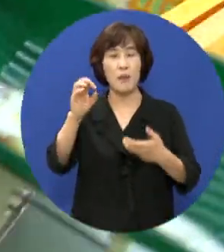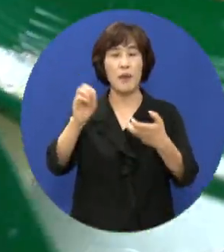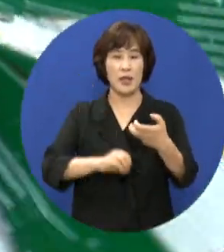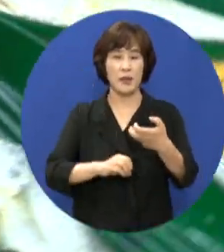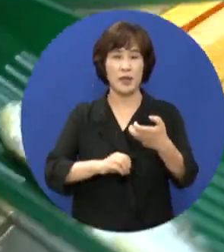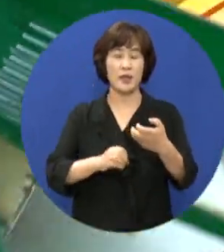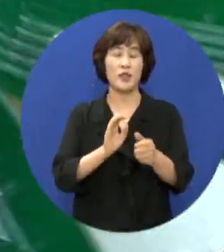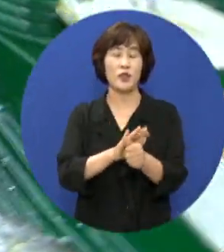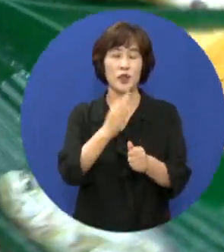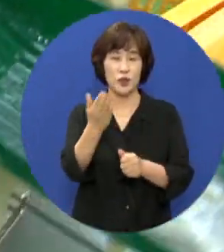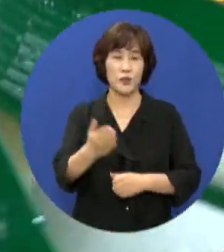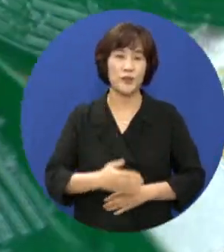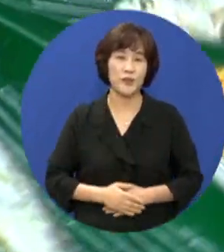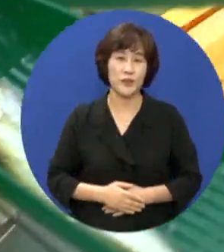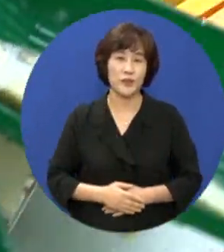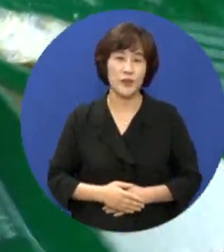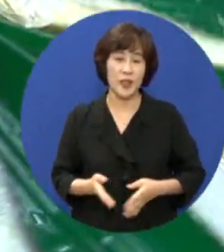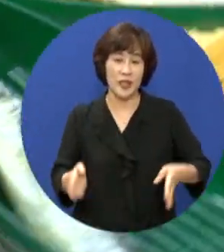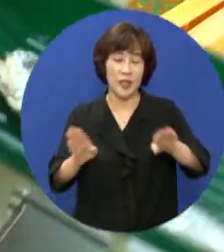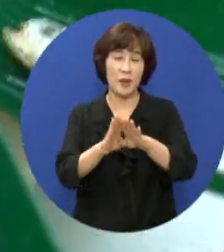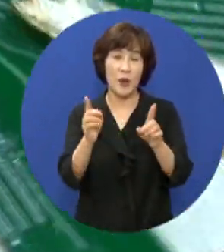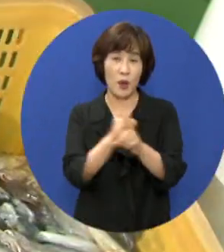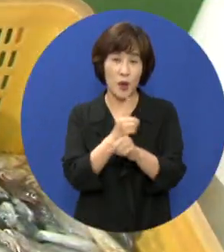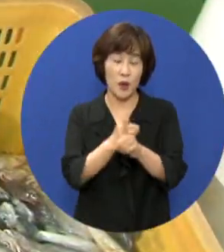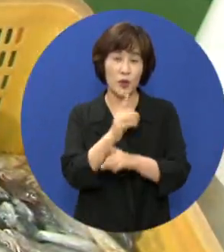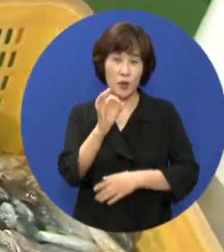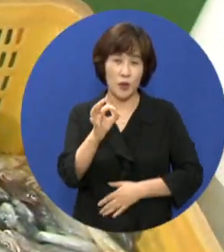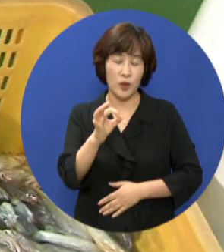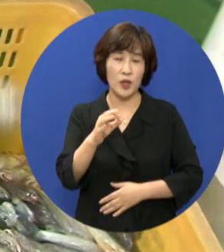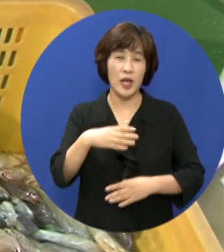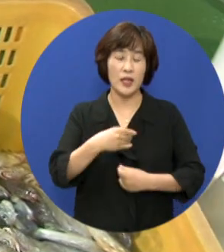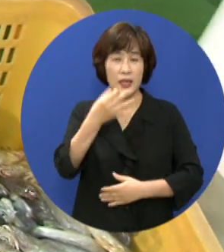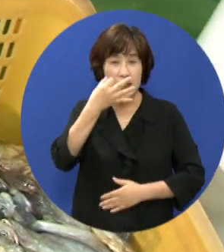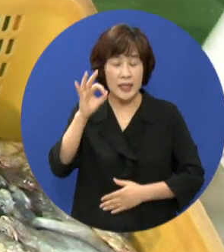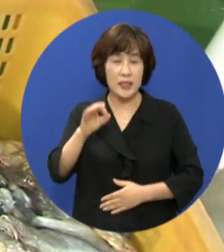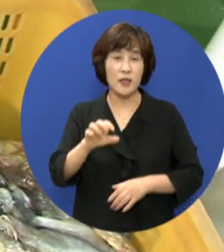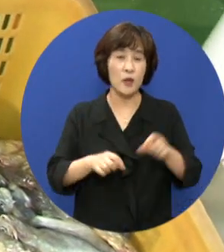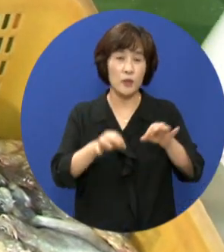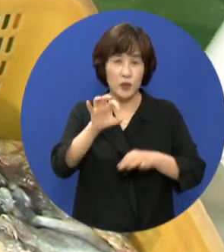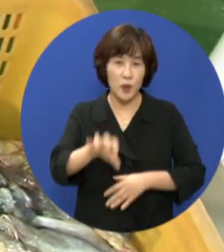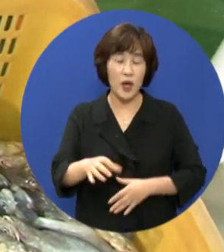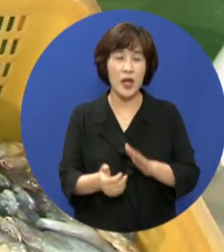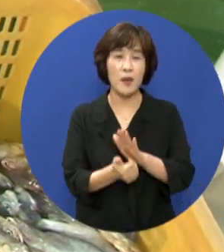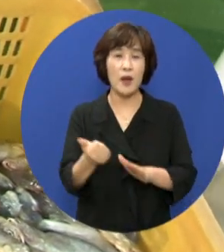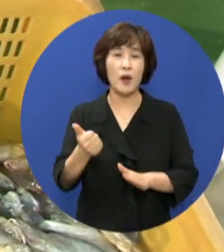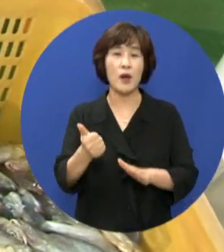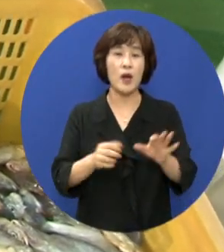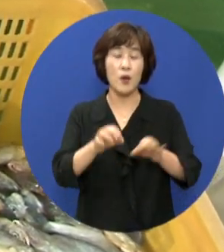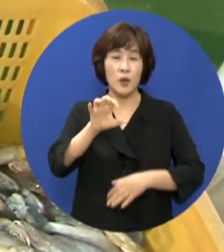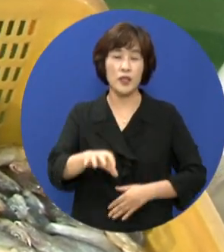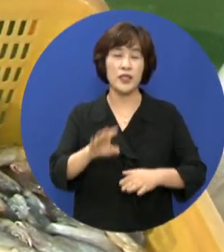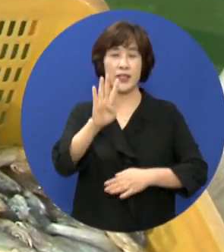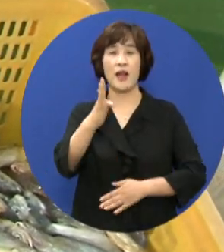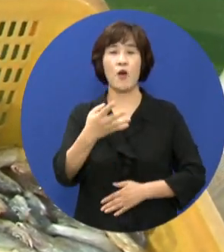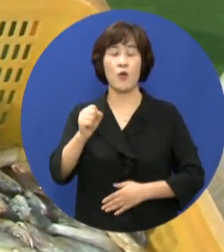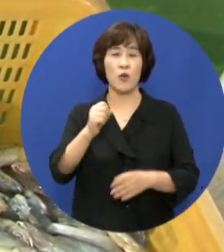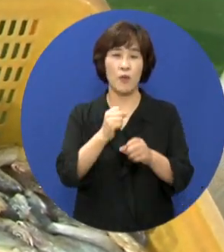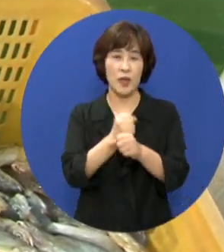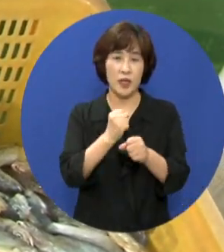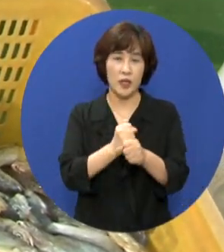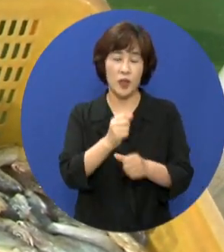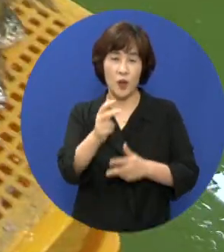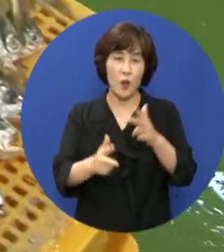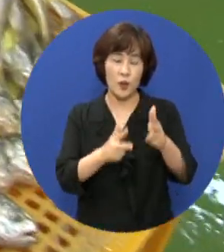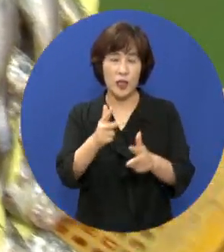까지 지원합니다 시설개선 자금 은 식품안전 관리 인증 업소와 인증 희망 업소 4억원 식품제조